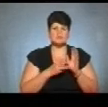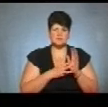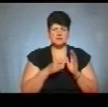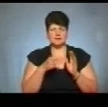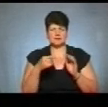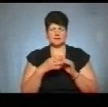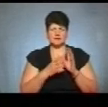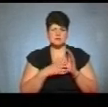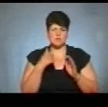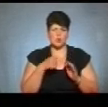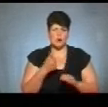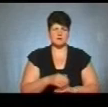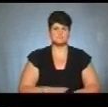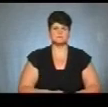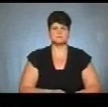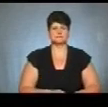1918-1919 роках.